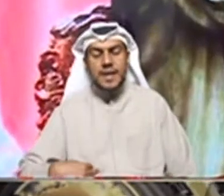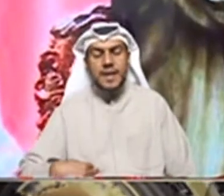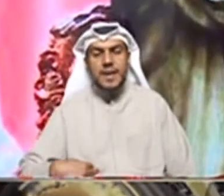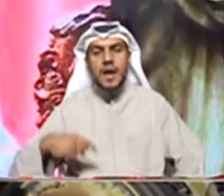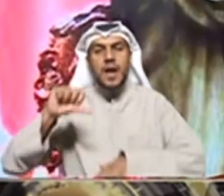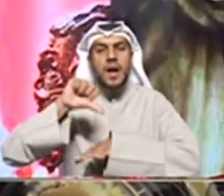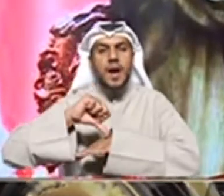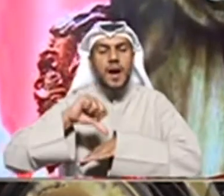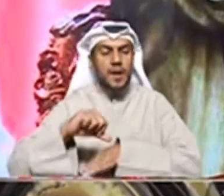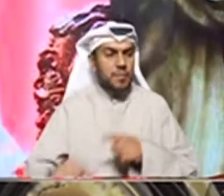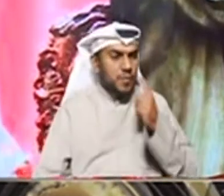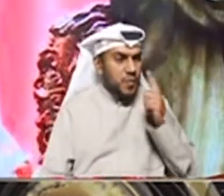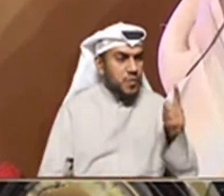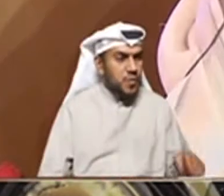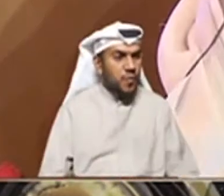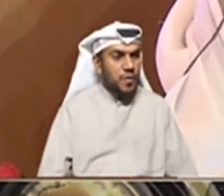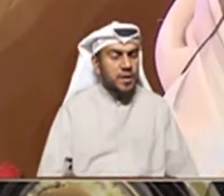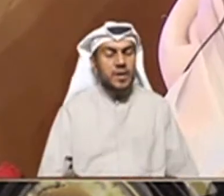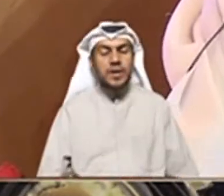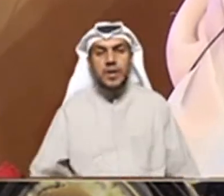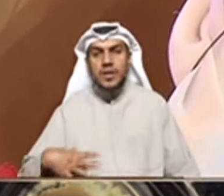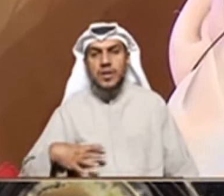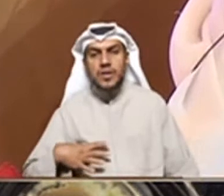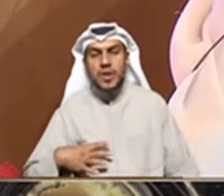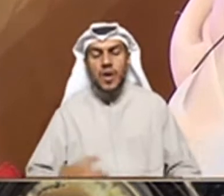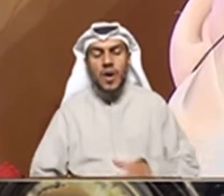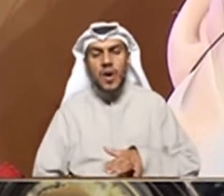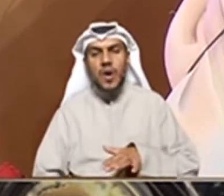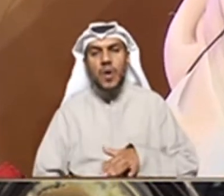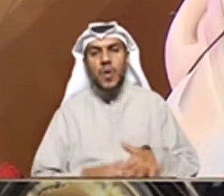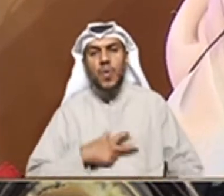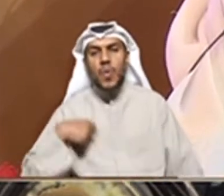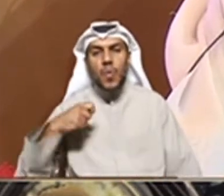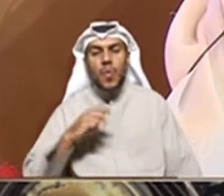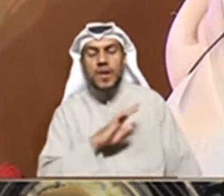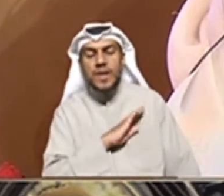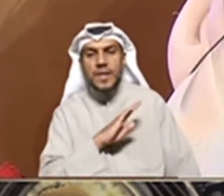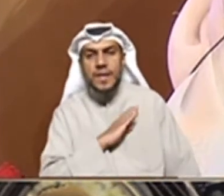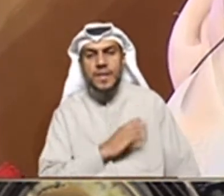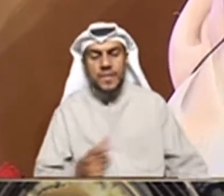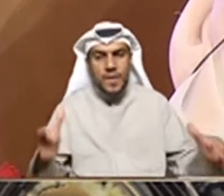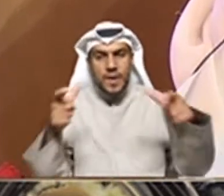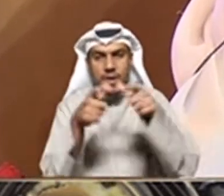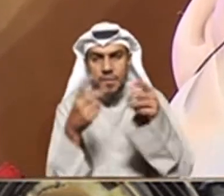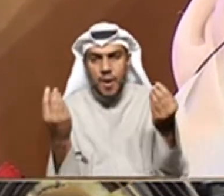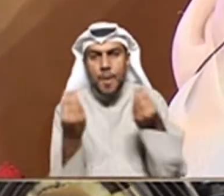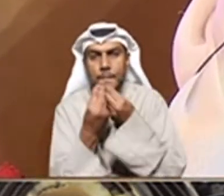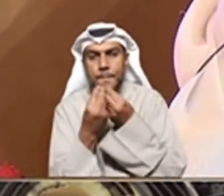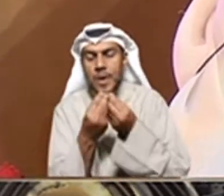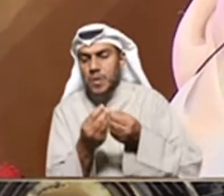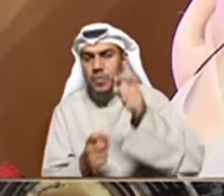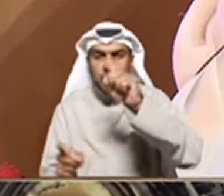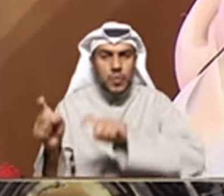حضرة صاحب السمو أمير البلاد الشيخ صباح الأحمد الجابر الصباح حفظه الله ورعاه النائب الأول لرئيس مجلس